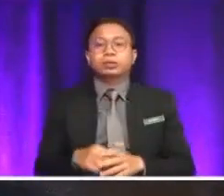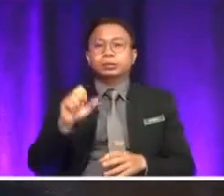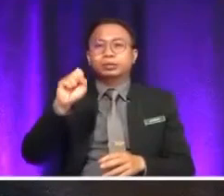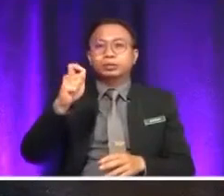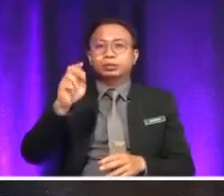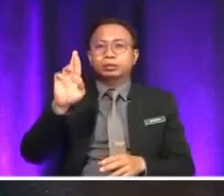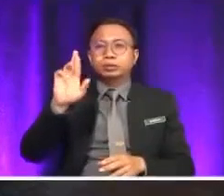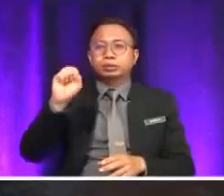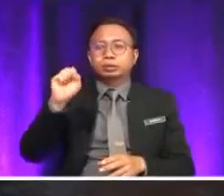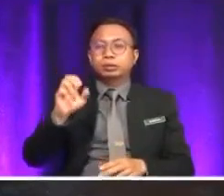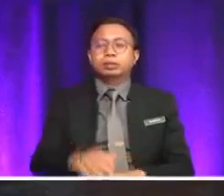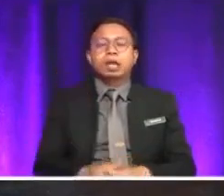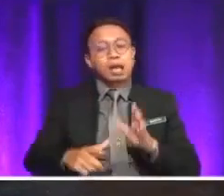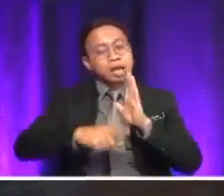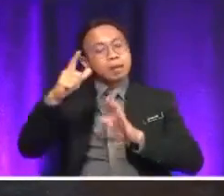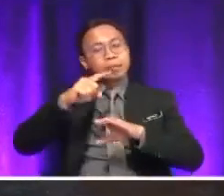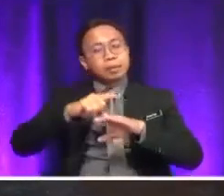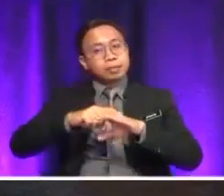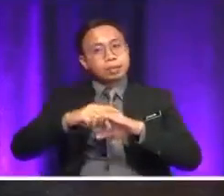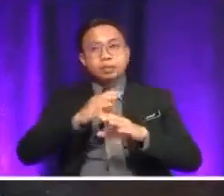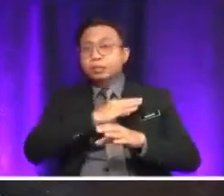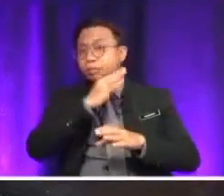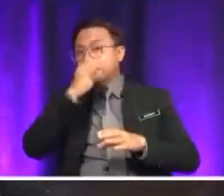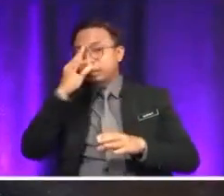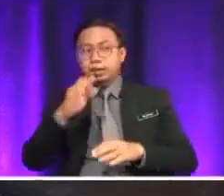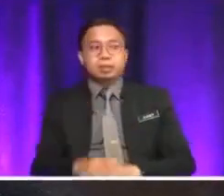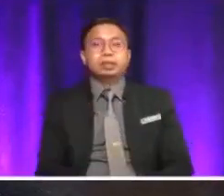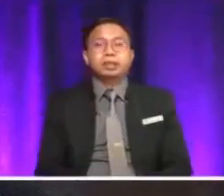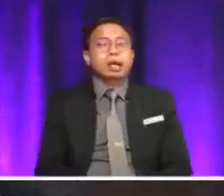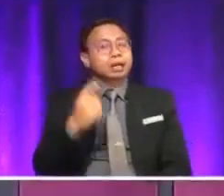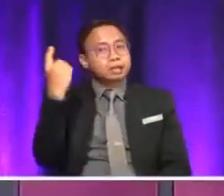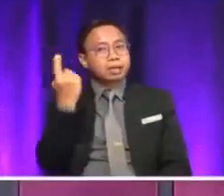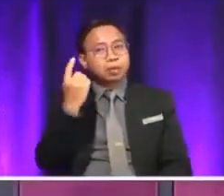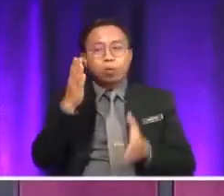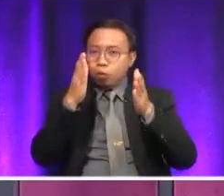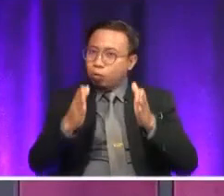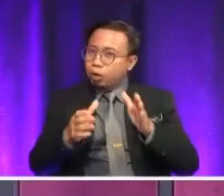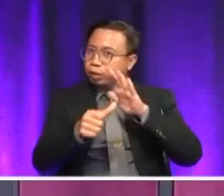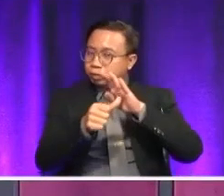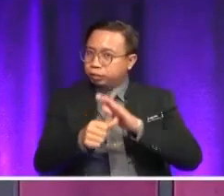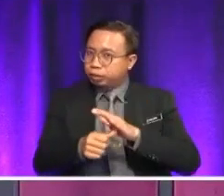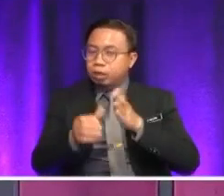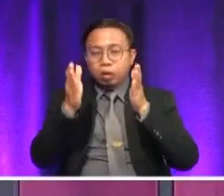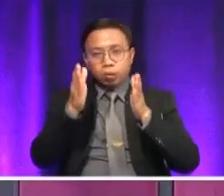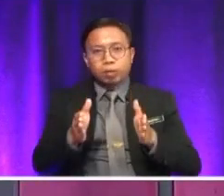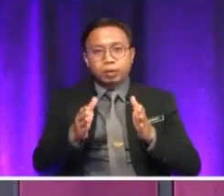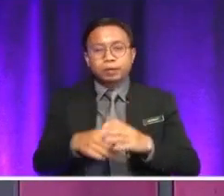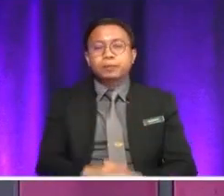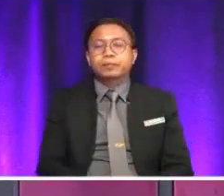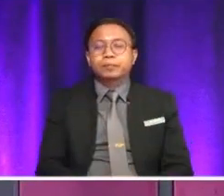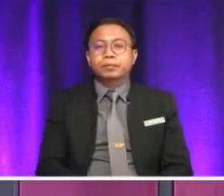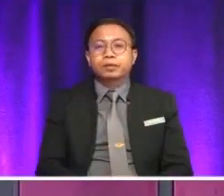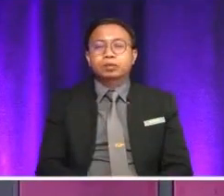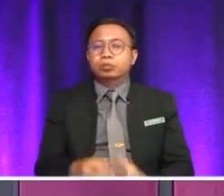betul? Konflik dan stres. Dia lebih kepada pantun semangat lah. Okey. Okay. Selalunya orang stres ni dia orang yang dah